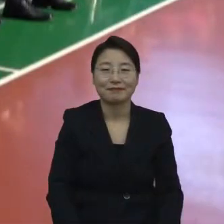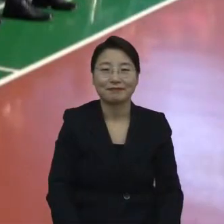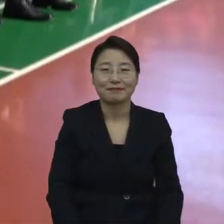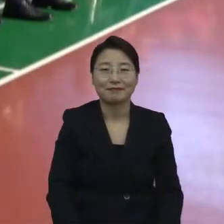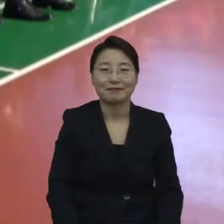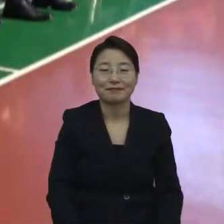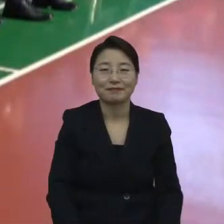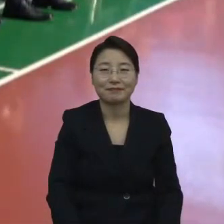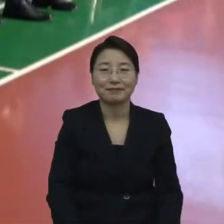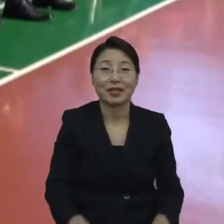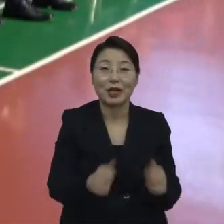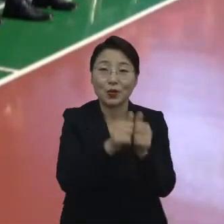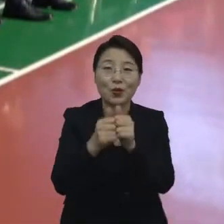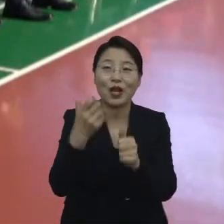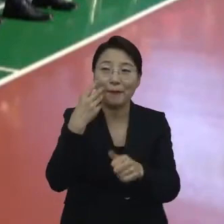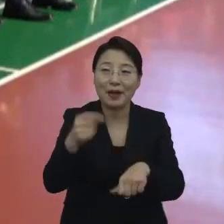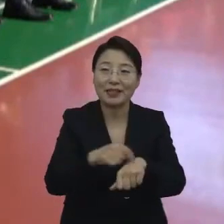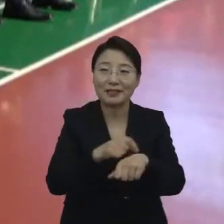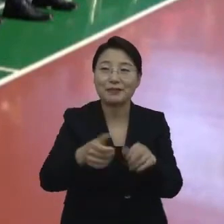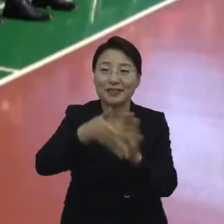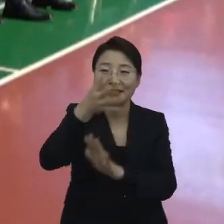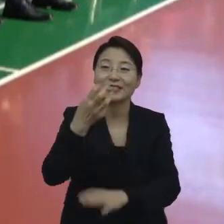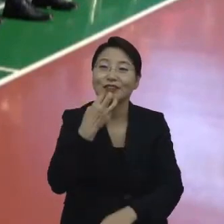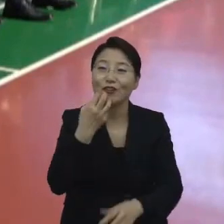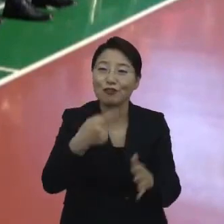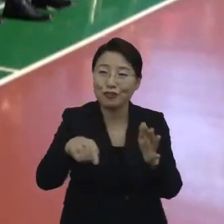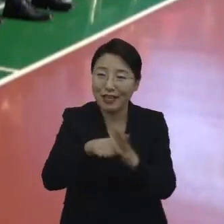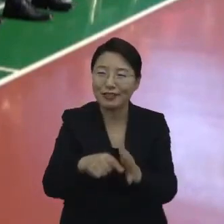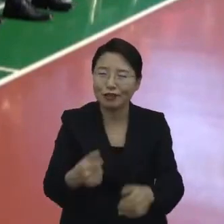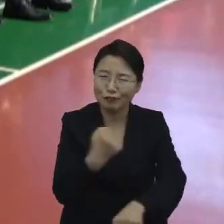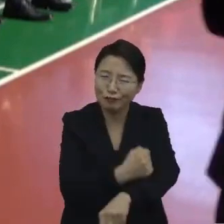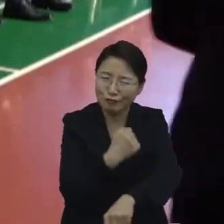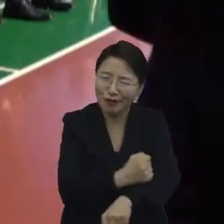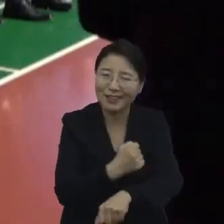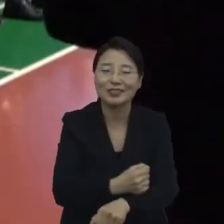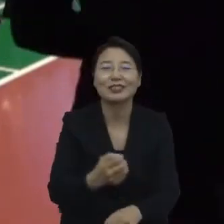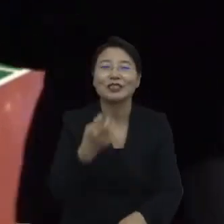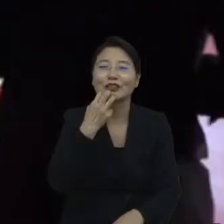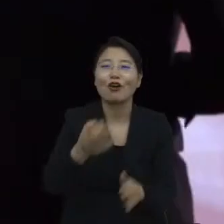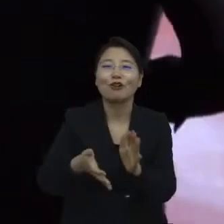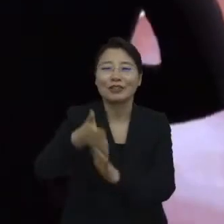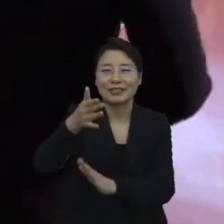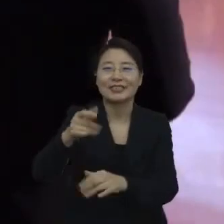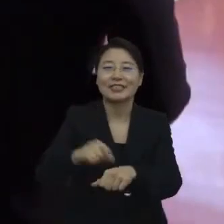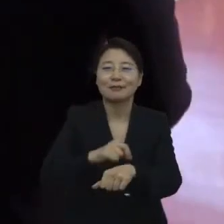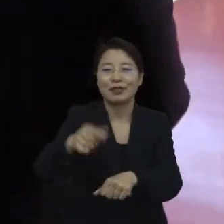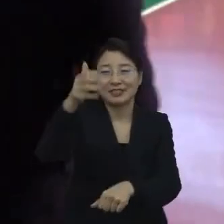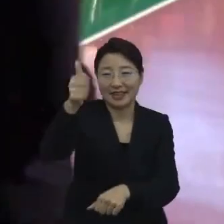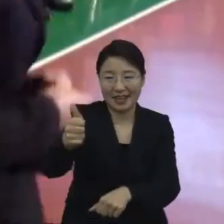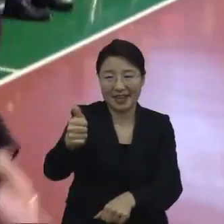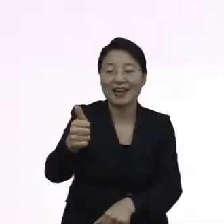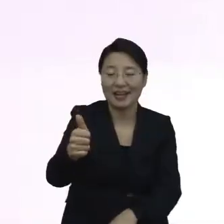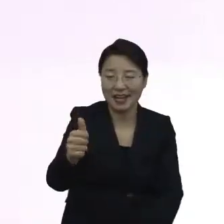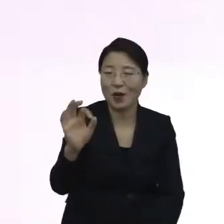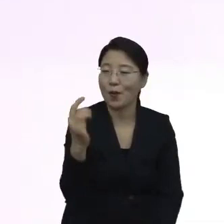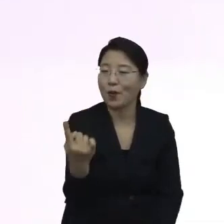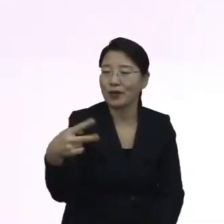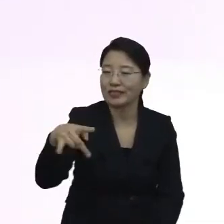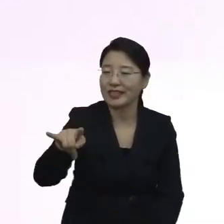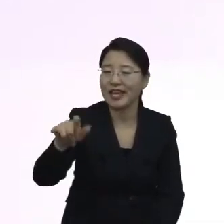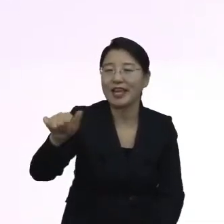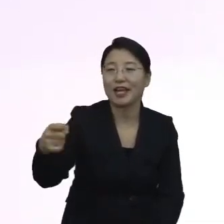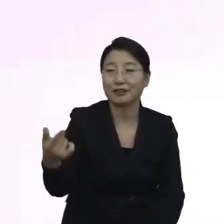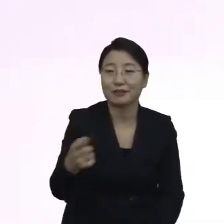네, 동행매력특별시 서울을 위해 헌신하고 계신 오세훈 서울특별시장님의 인상 깊은 인사